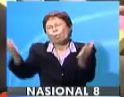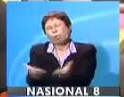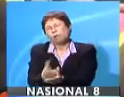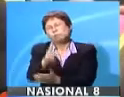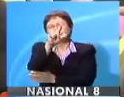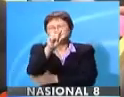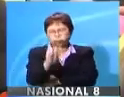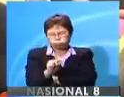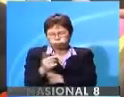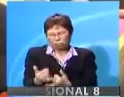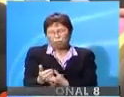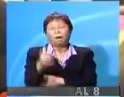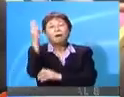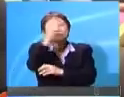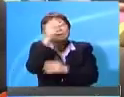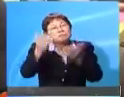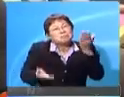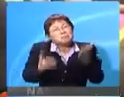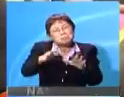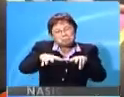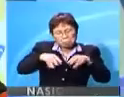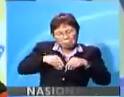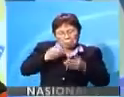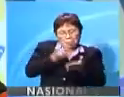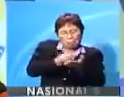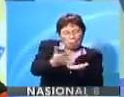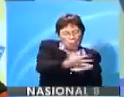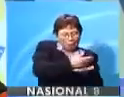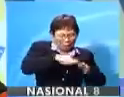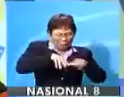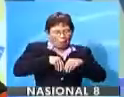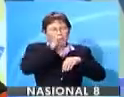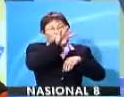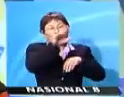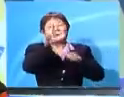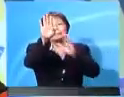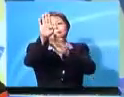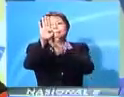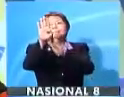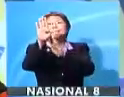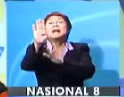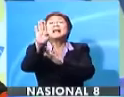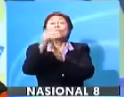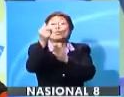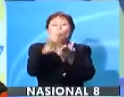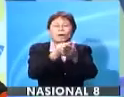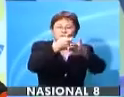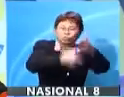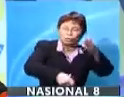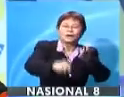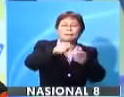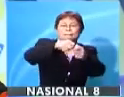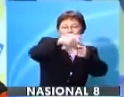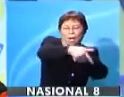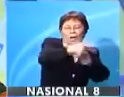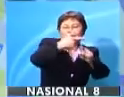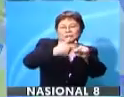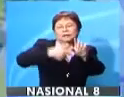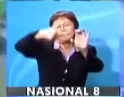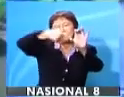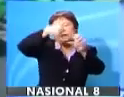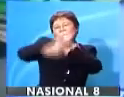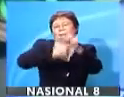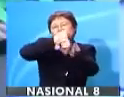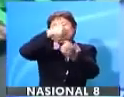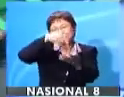rendah. Kerajaan dijangka menerima pendapatan RM43 bilion hasil cukai, royalti dan dividen daripada Petronas tahun